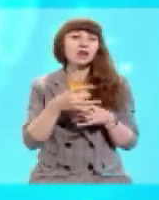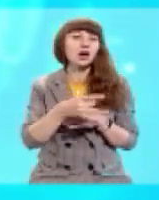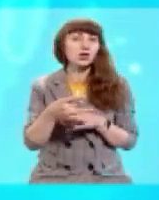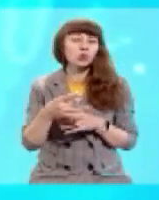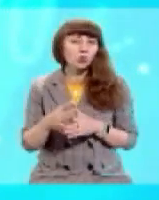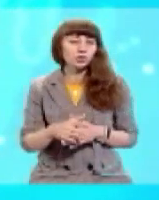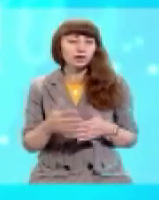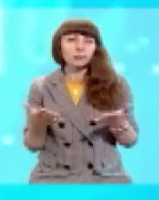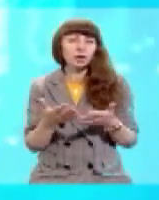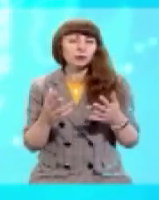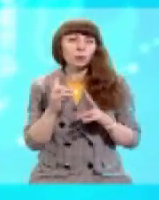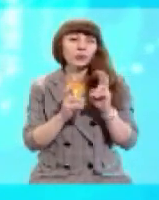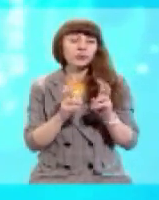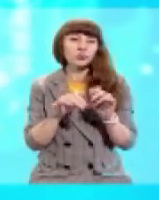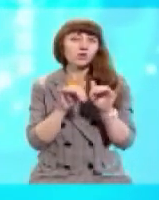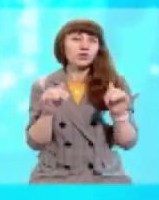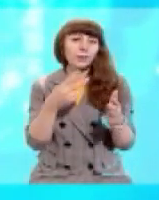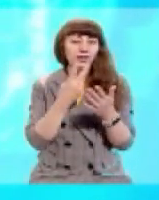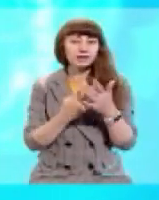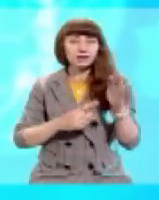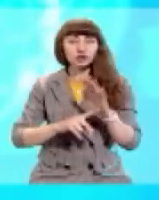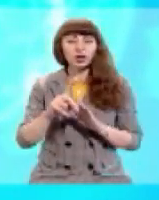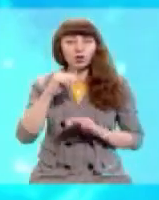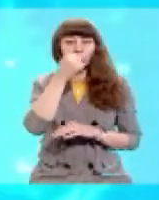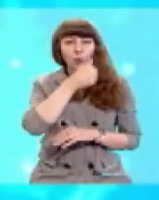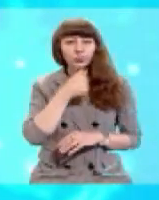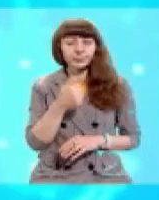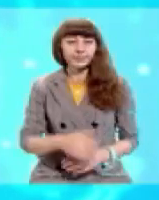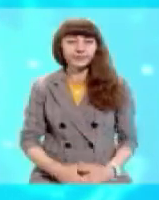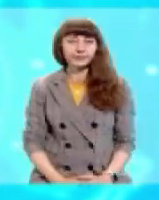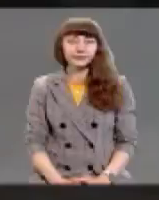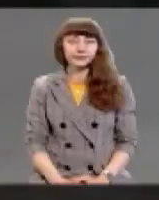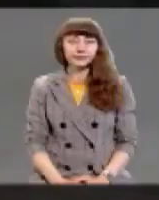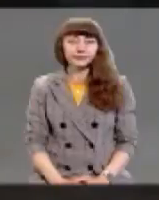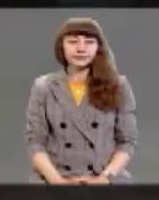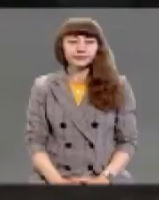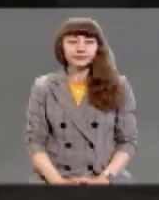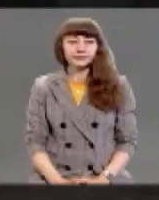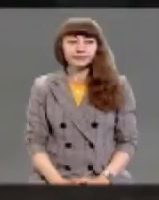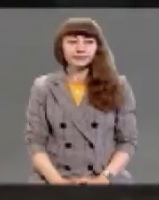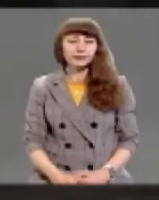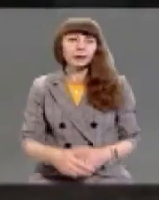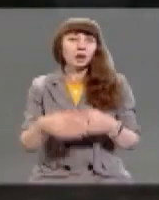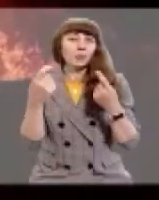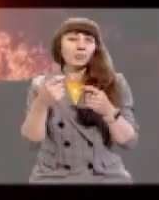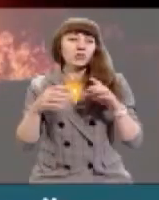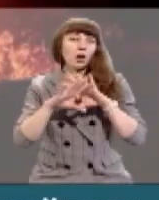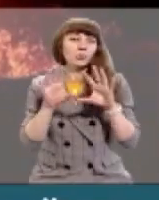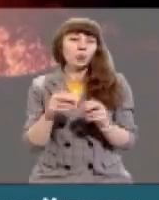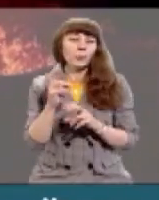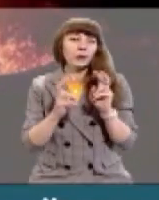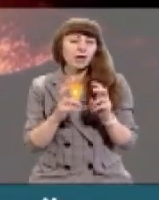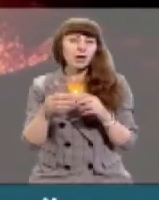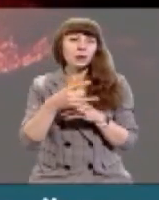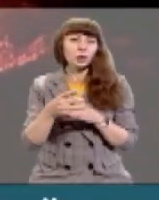отраслях производства увеличились показатели с начала года, расскажут мои коллеги. По промышленному объему производства